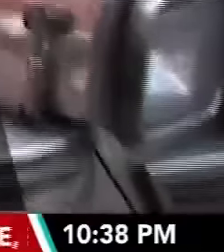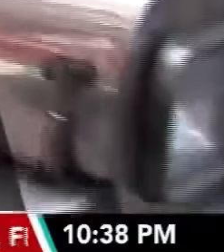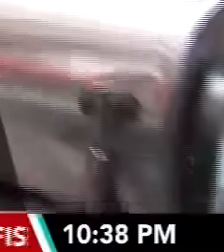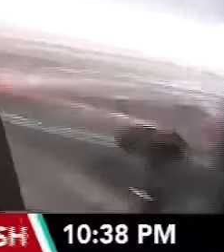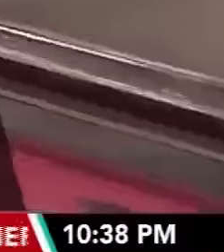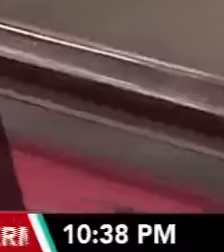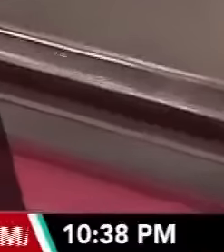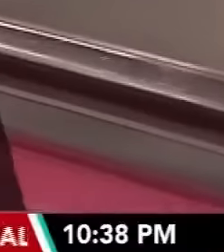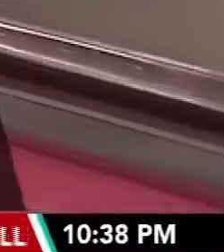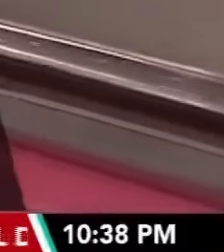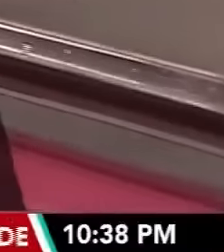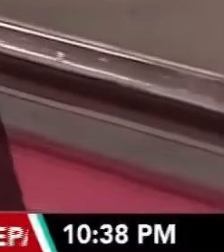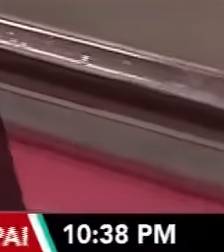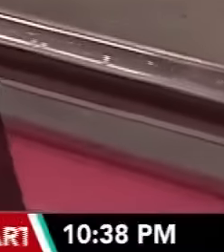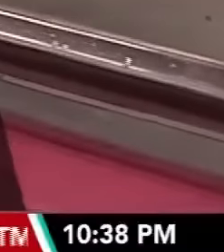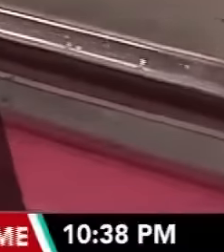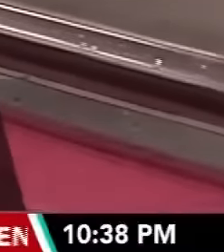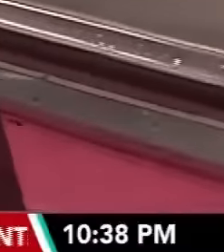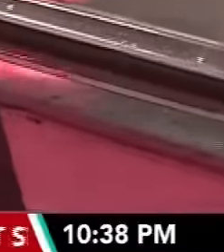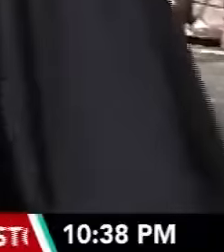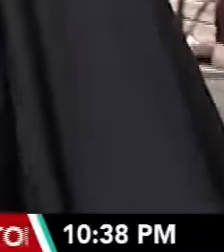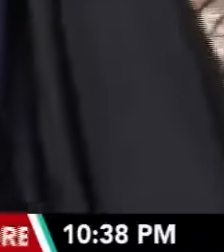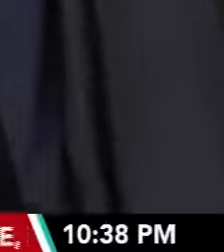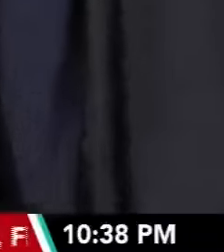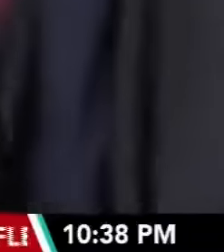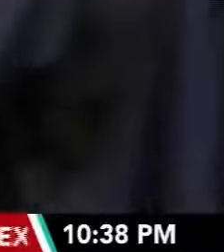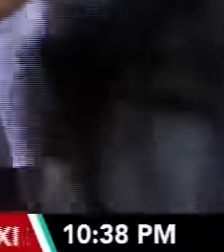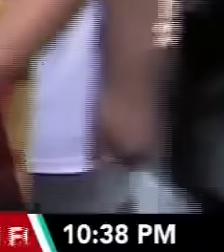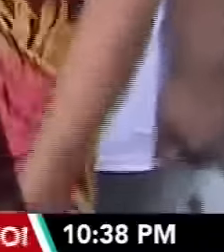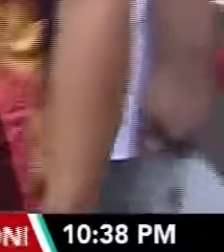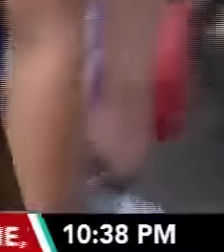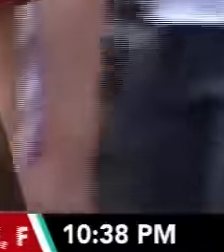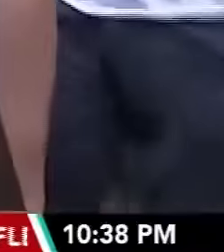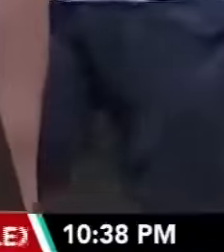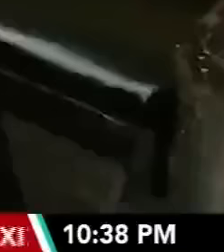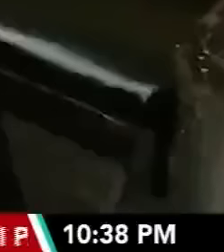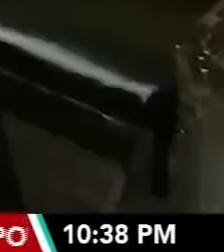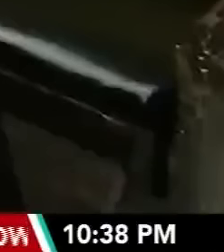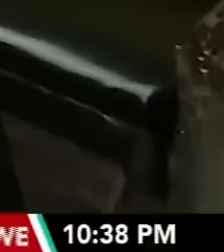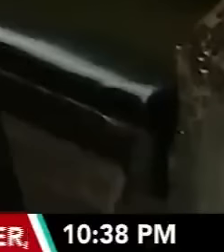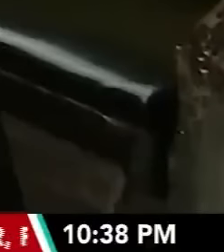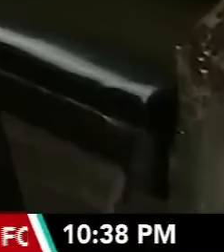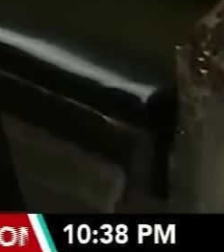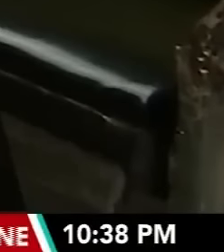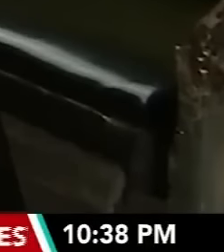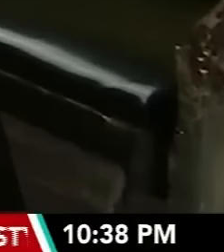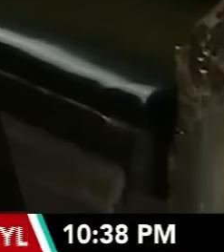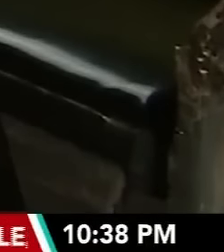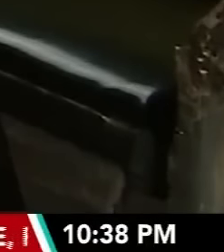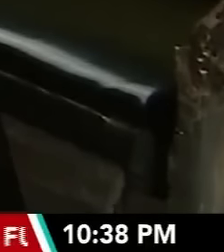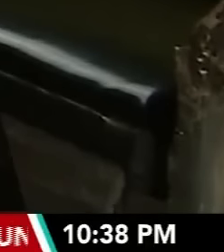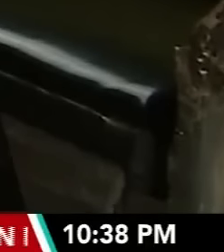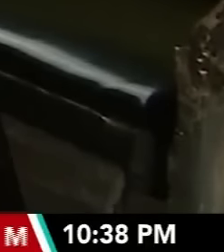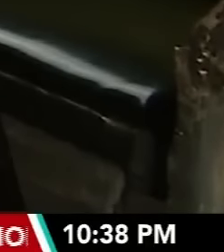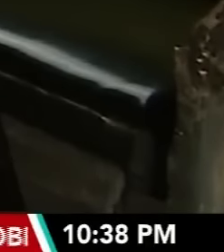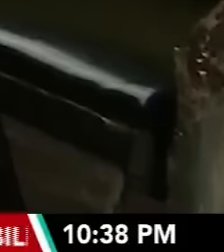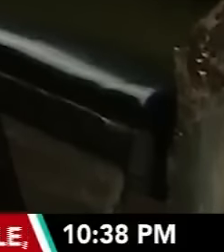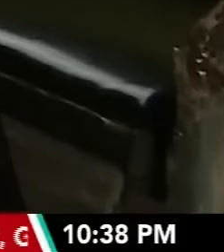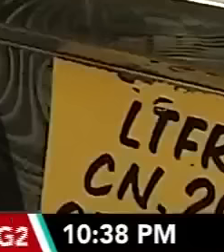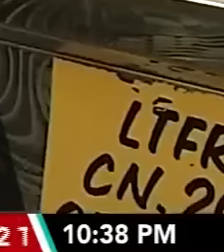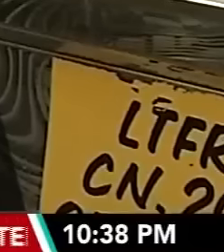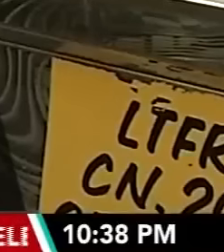December 31 na deadline ng PUV Modernization Program. Sa ilalim nito, kailangan mag-consolidate o bumuo ng kooperatiba